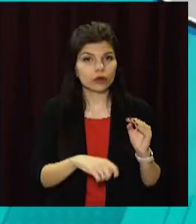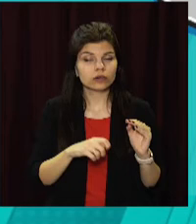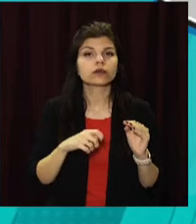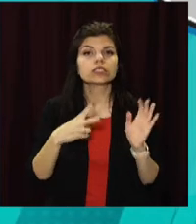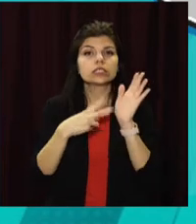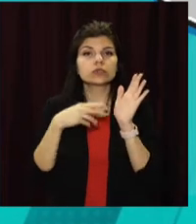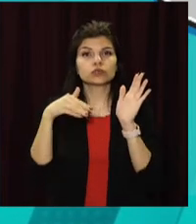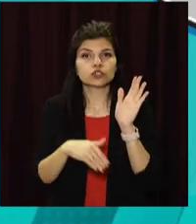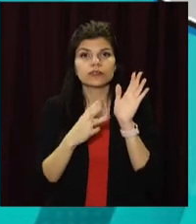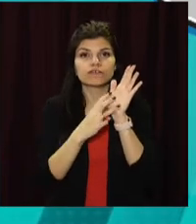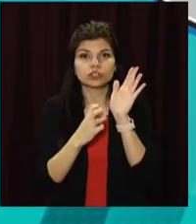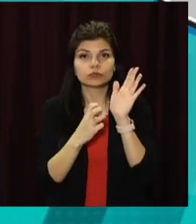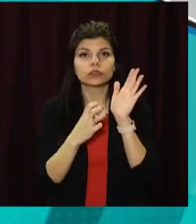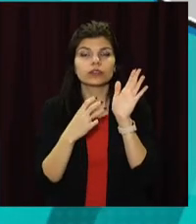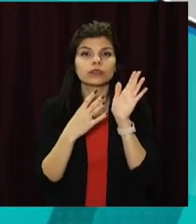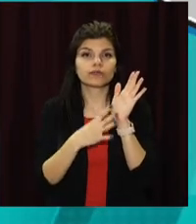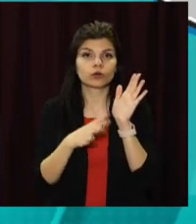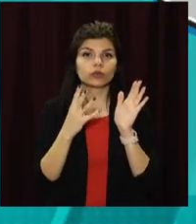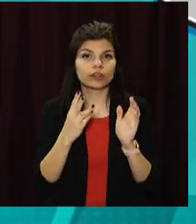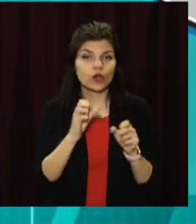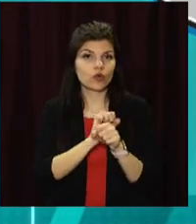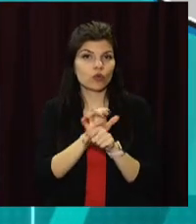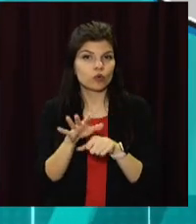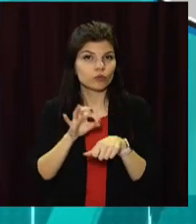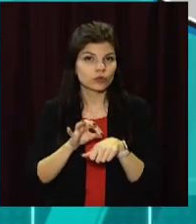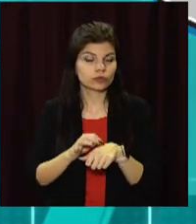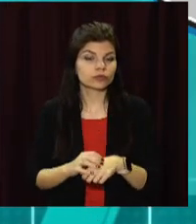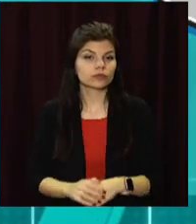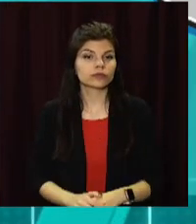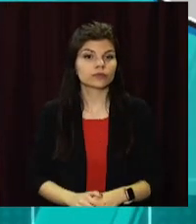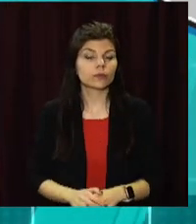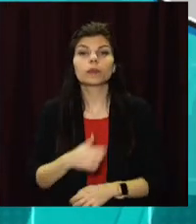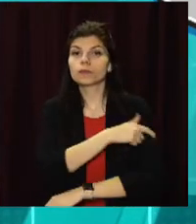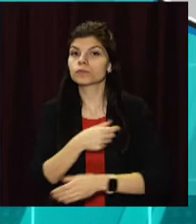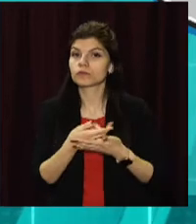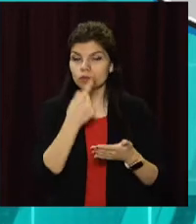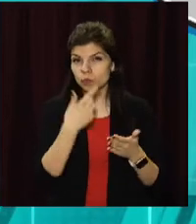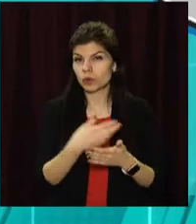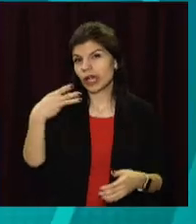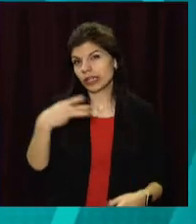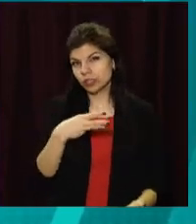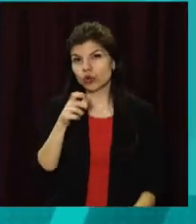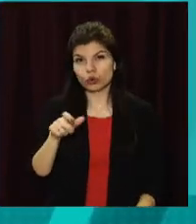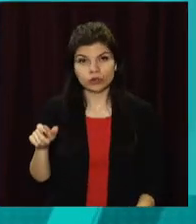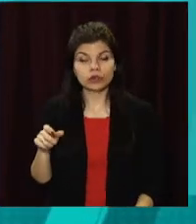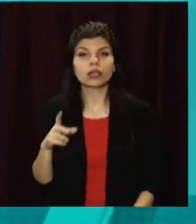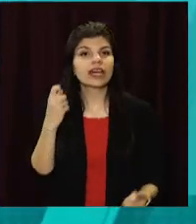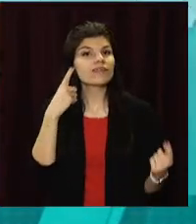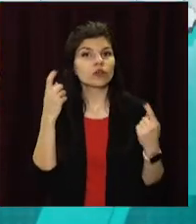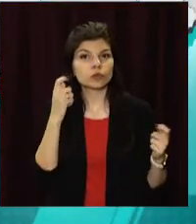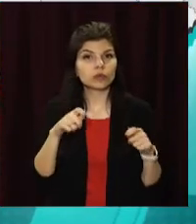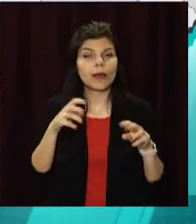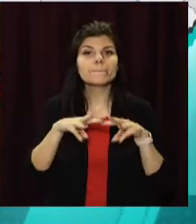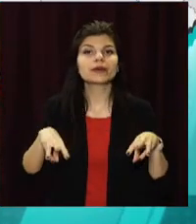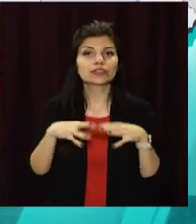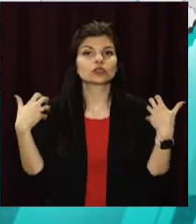діагностували 7893 випадки коронавірусу. Ушпиталили понад 3 тисячі людей. За інформацією